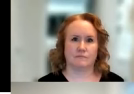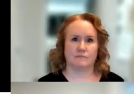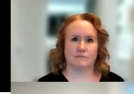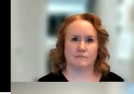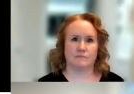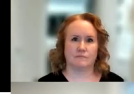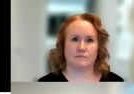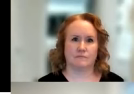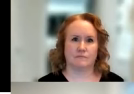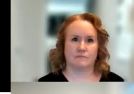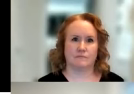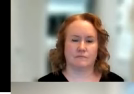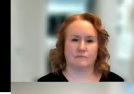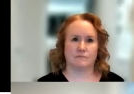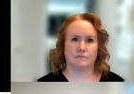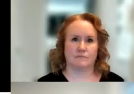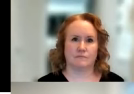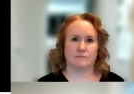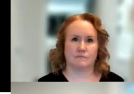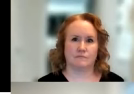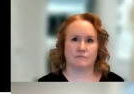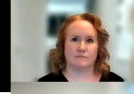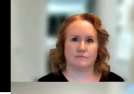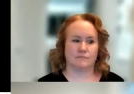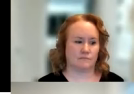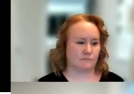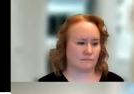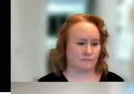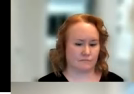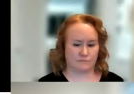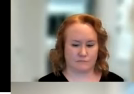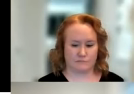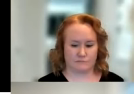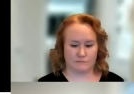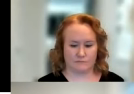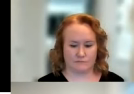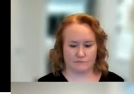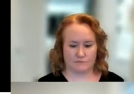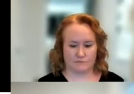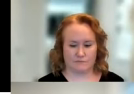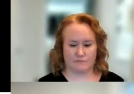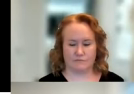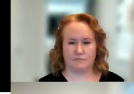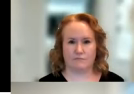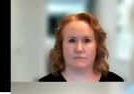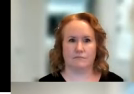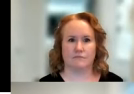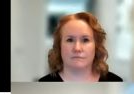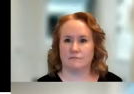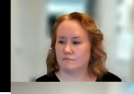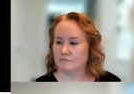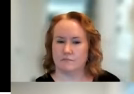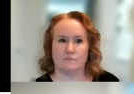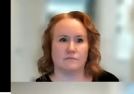Så skal nettsteder og applikasjoner være anvendelige. Web det jo interaktivt, og det viktig at brukere